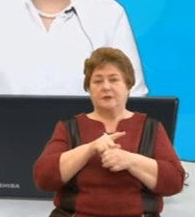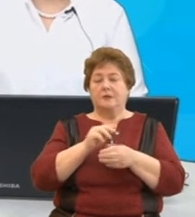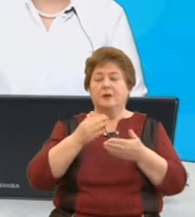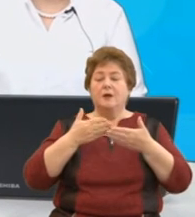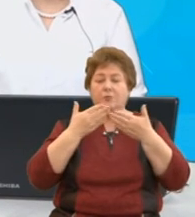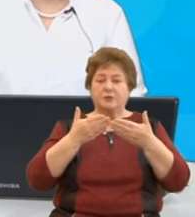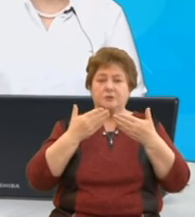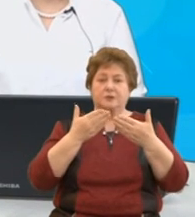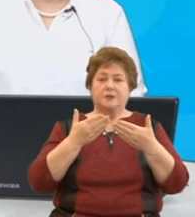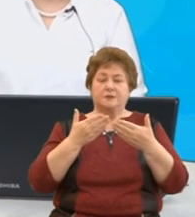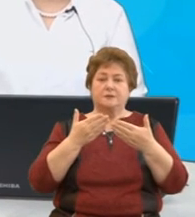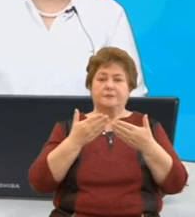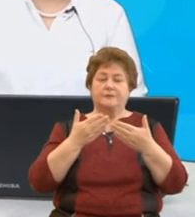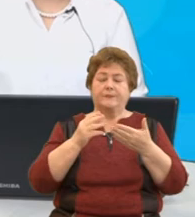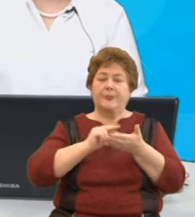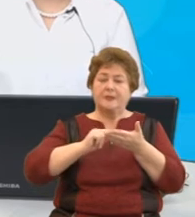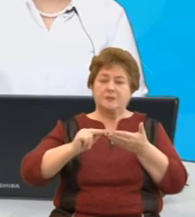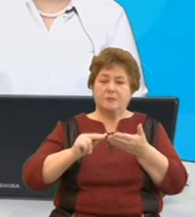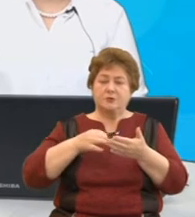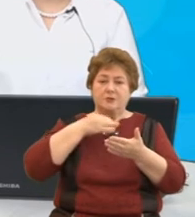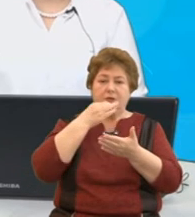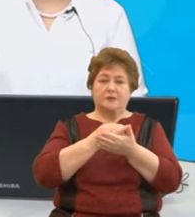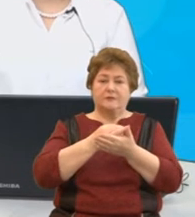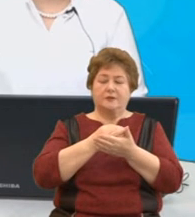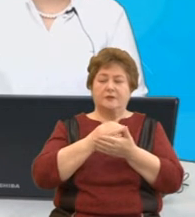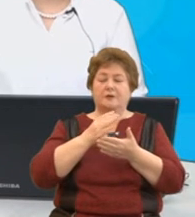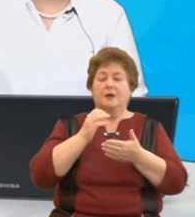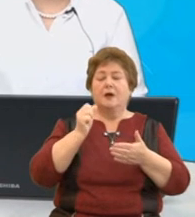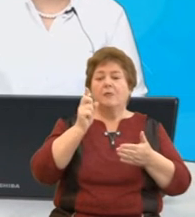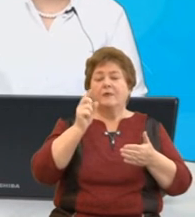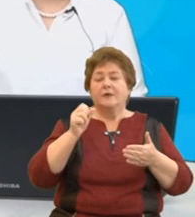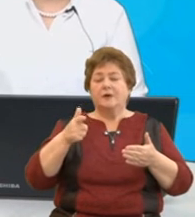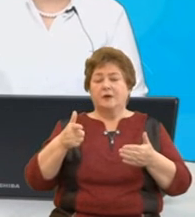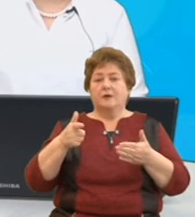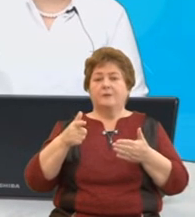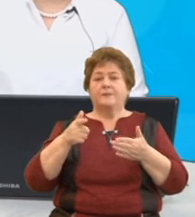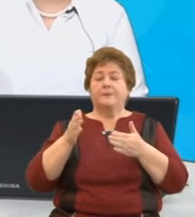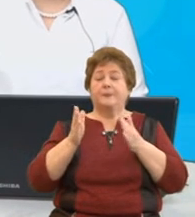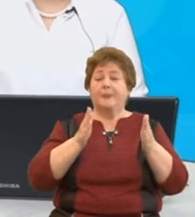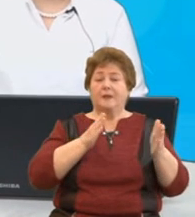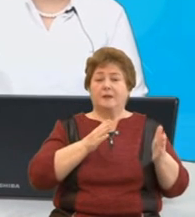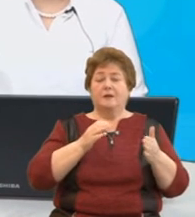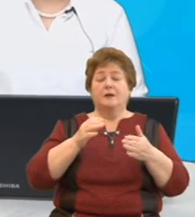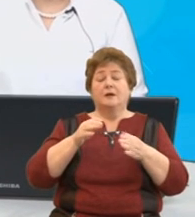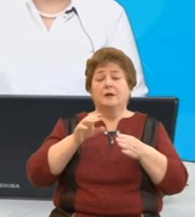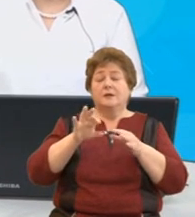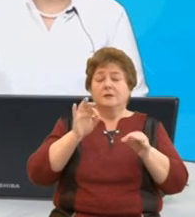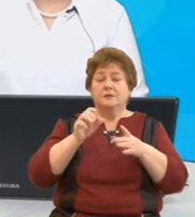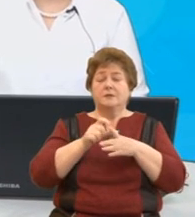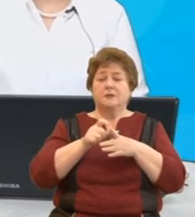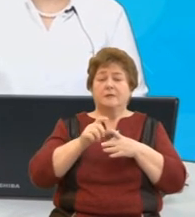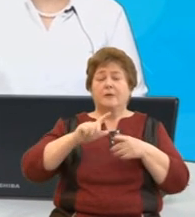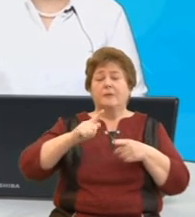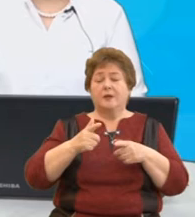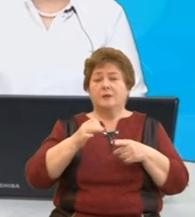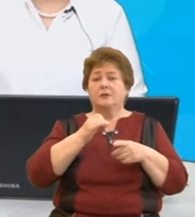прочитайте запишите ответы в алфавитном порядке используя слова с мягким и